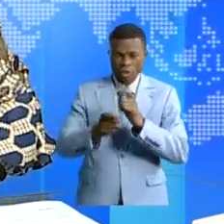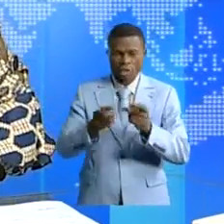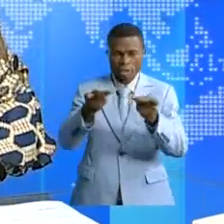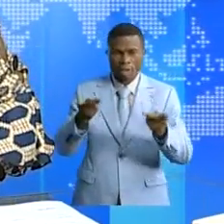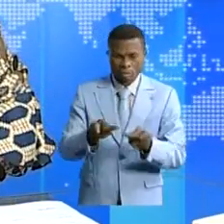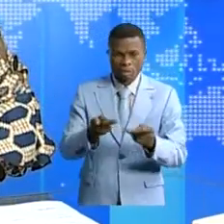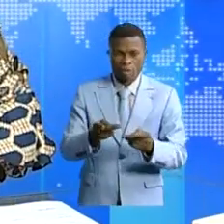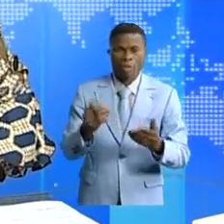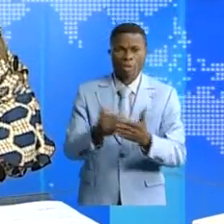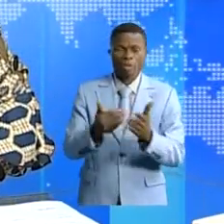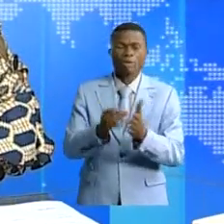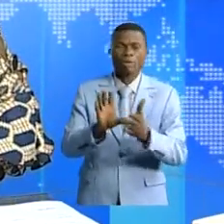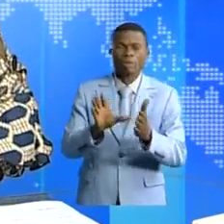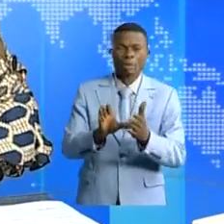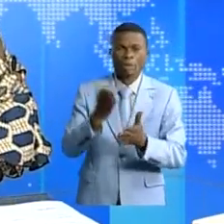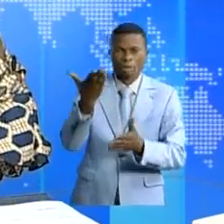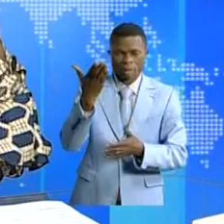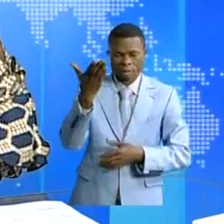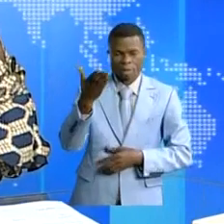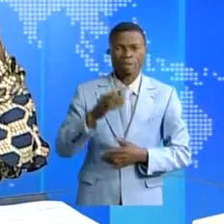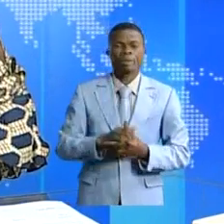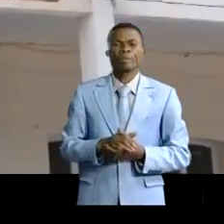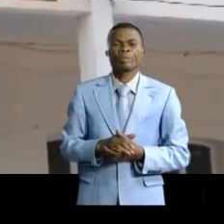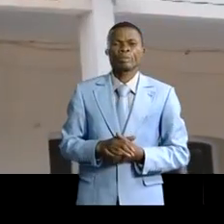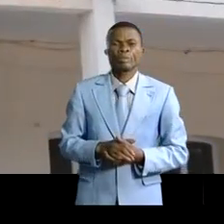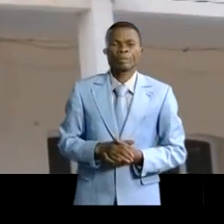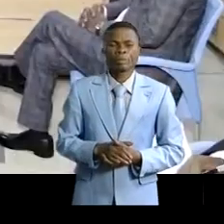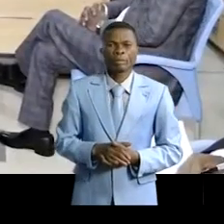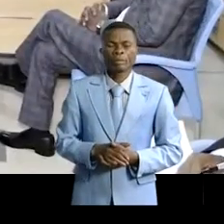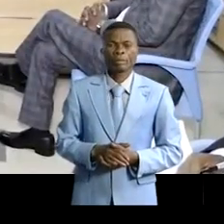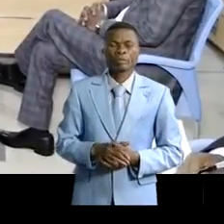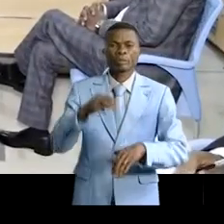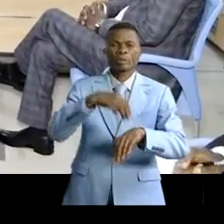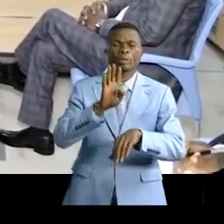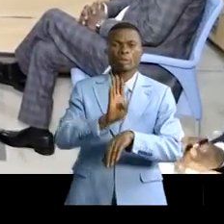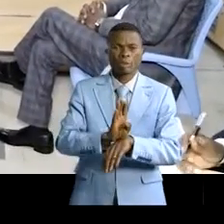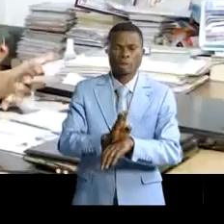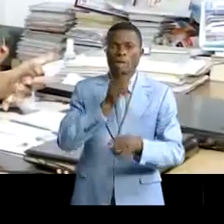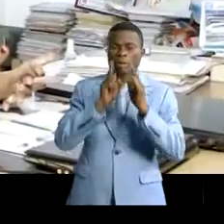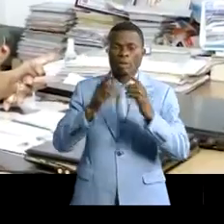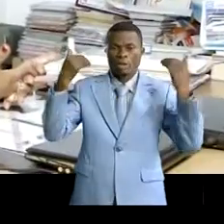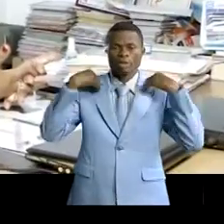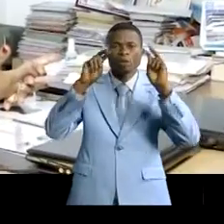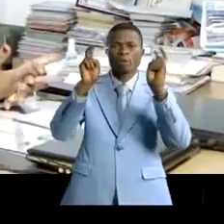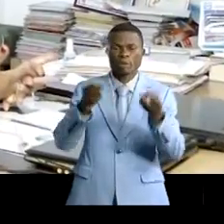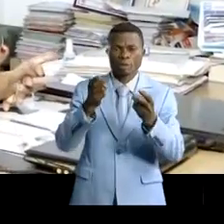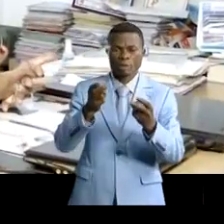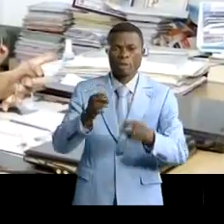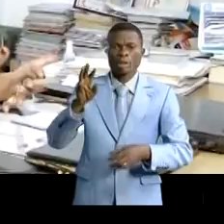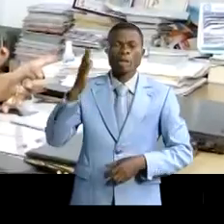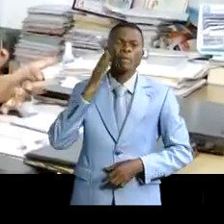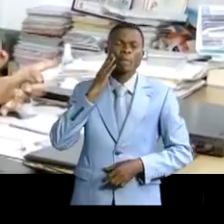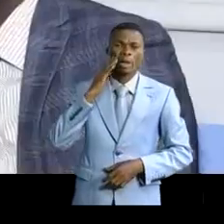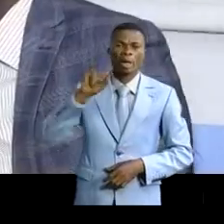sites. On le résumé cette tournée avec Bobo Samba. À la mairie de Boma, après les échanges avec la maire de la ville, Marie-Josée